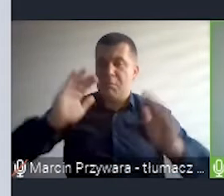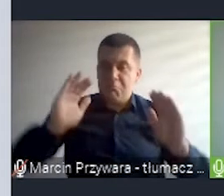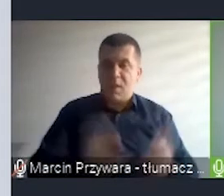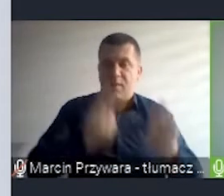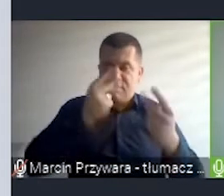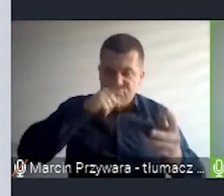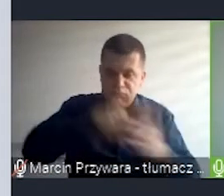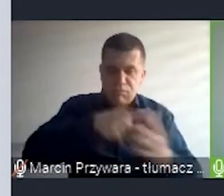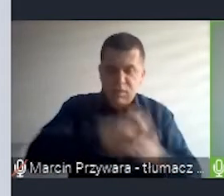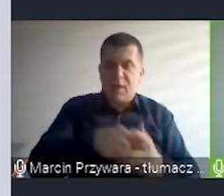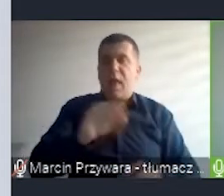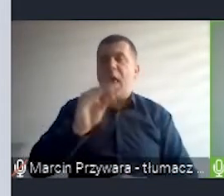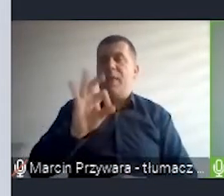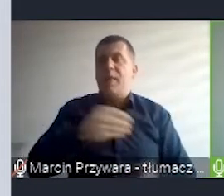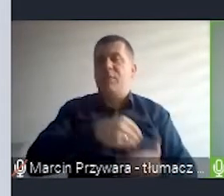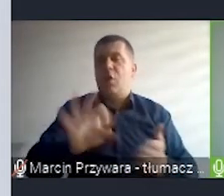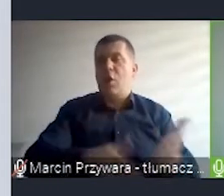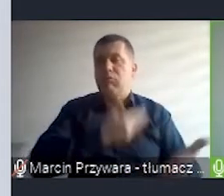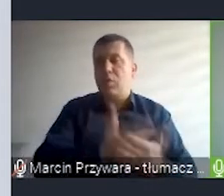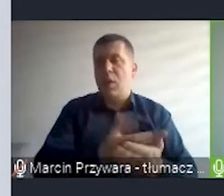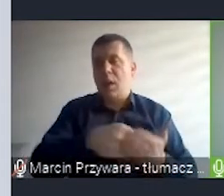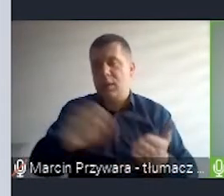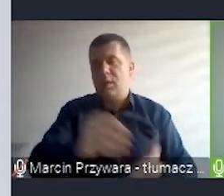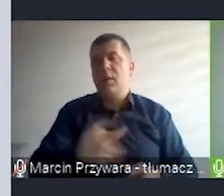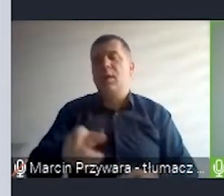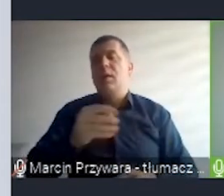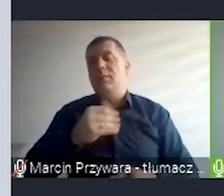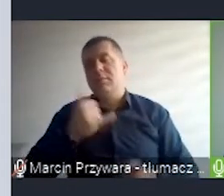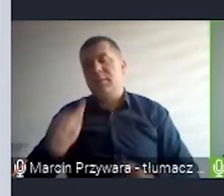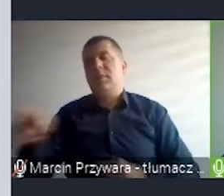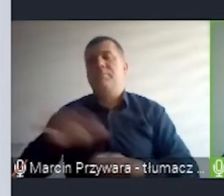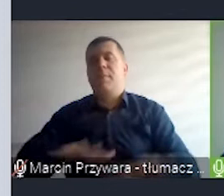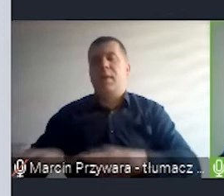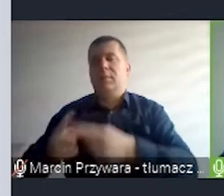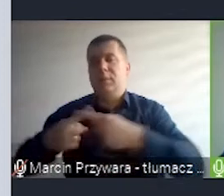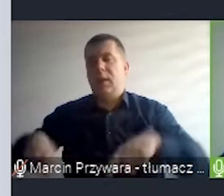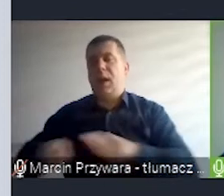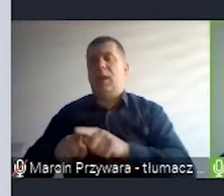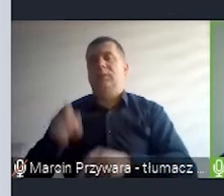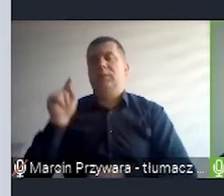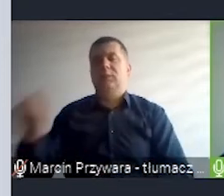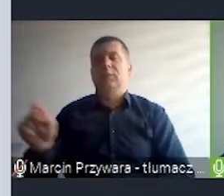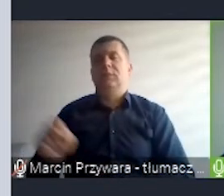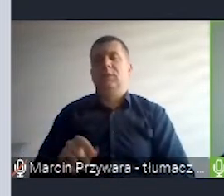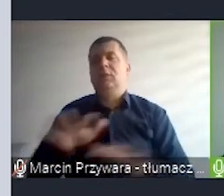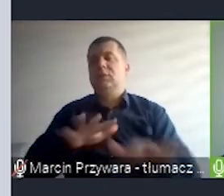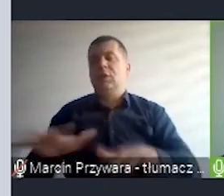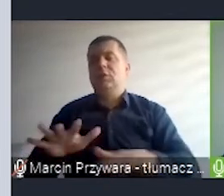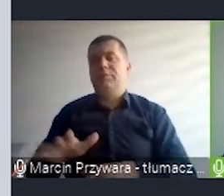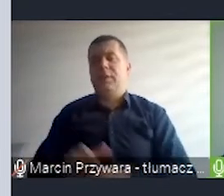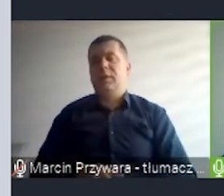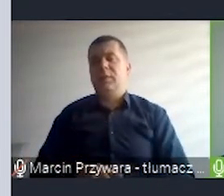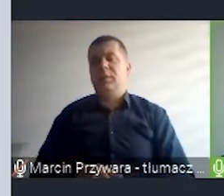na etapie wniosków o płatność, bardziej w miejscu realizacji, czy w siedzibie naszego